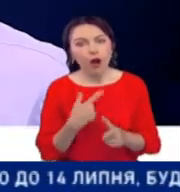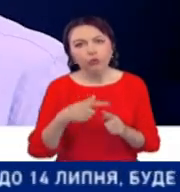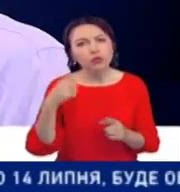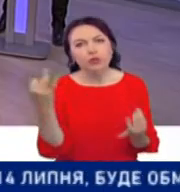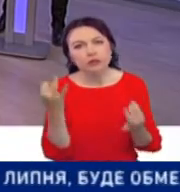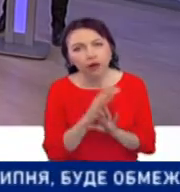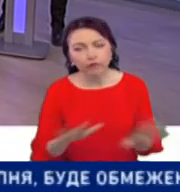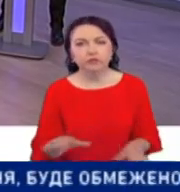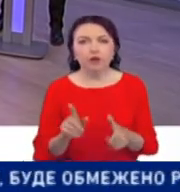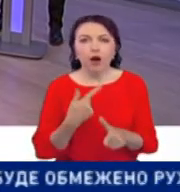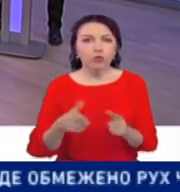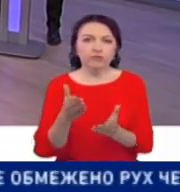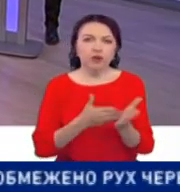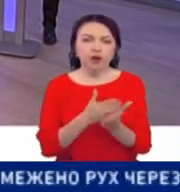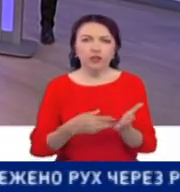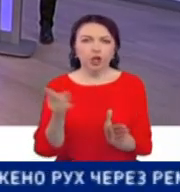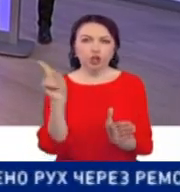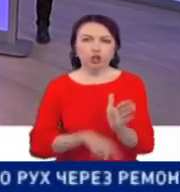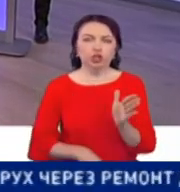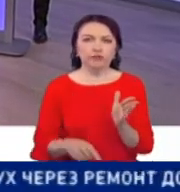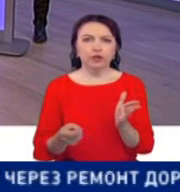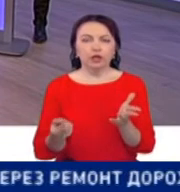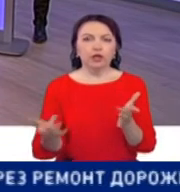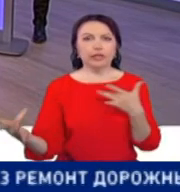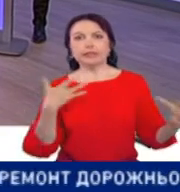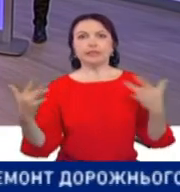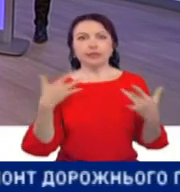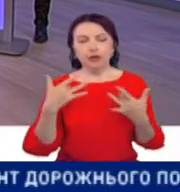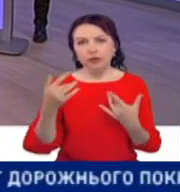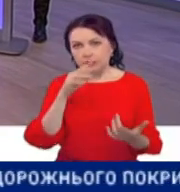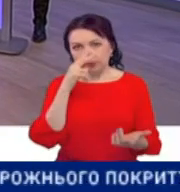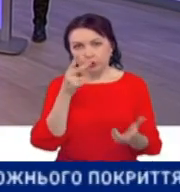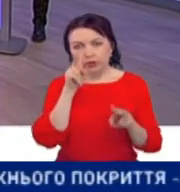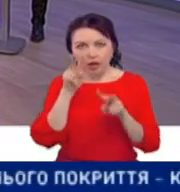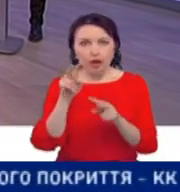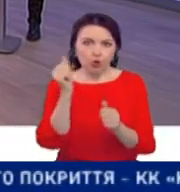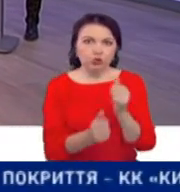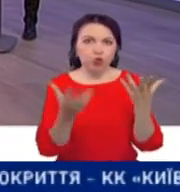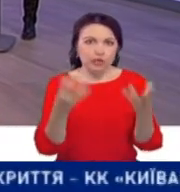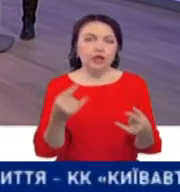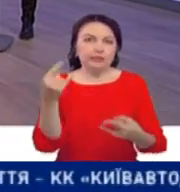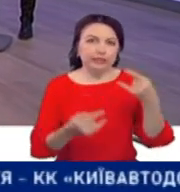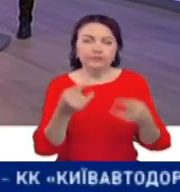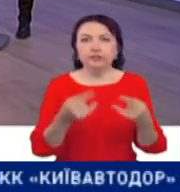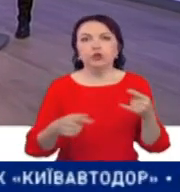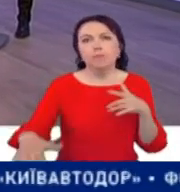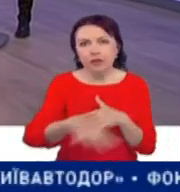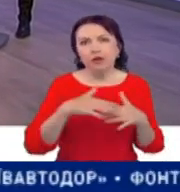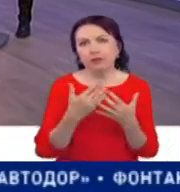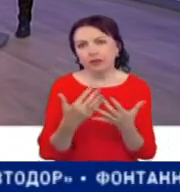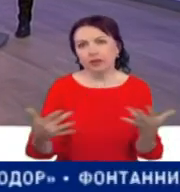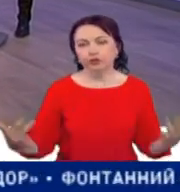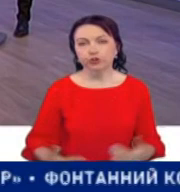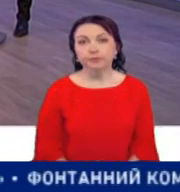цікавився, або взагалі це був дешевий цирк, який ми спостерігаємо кожного дня з телевізорів, на майданах і таке